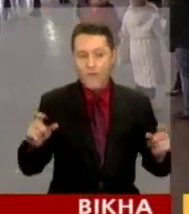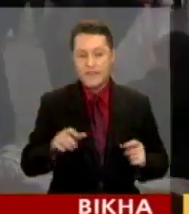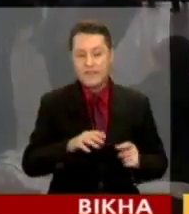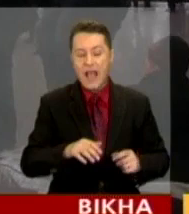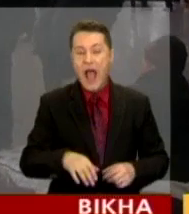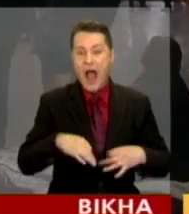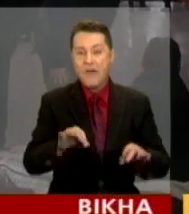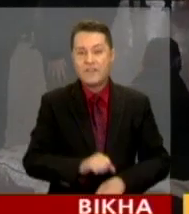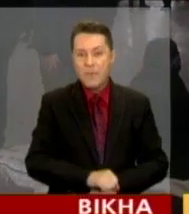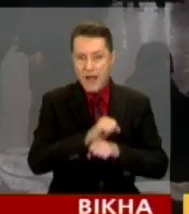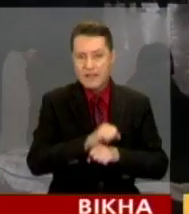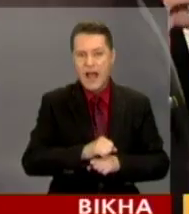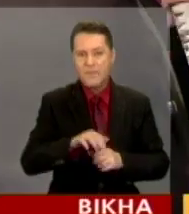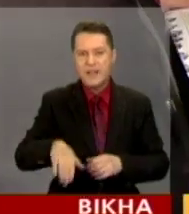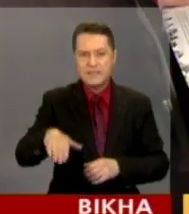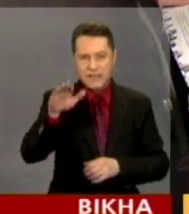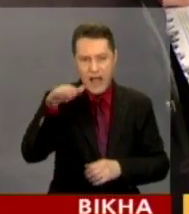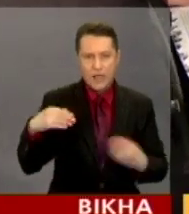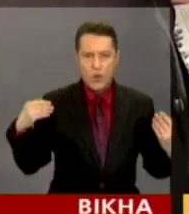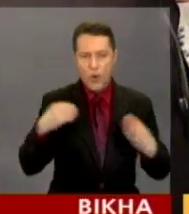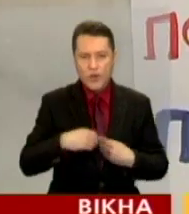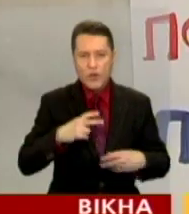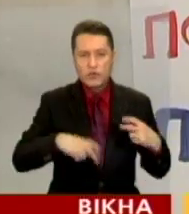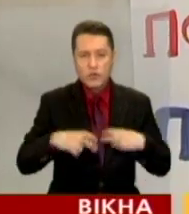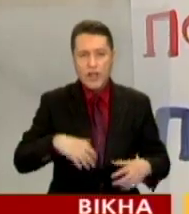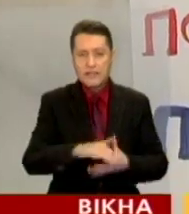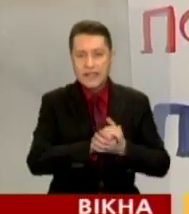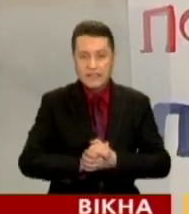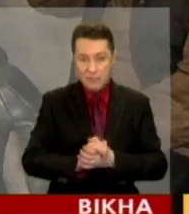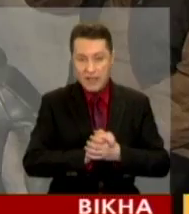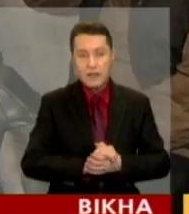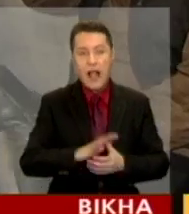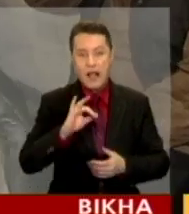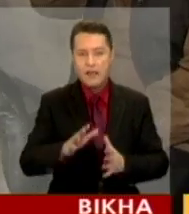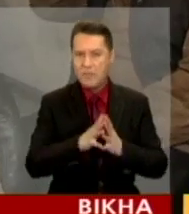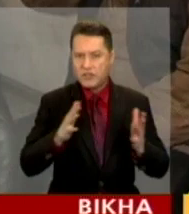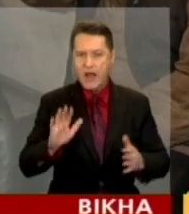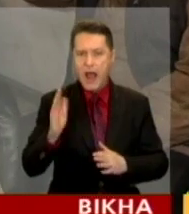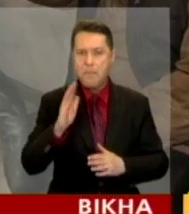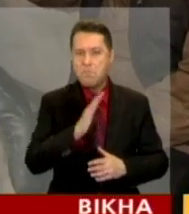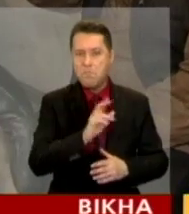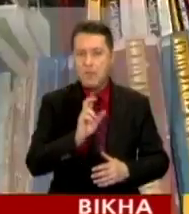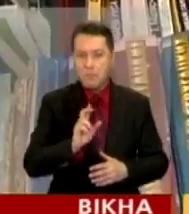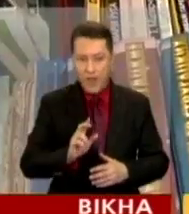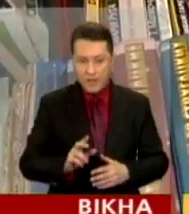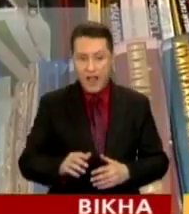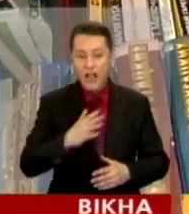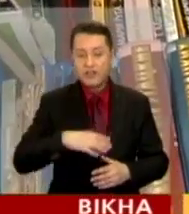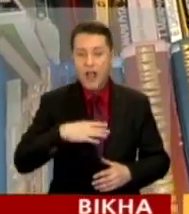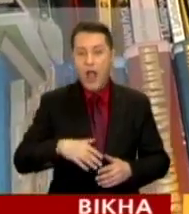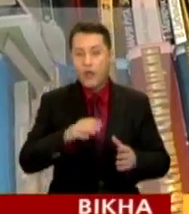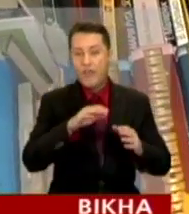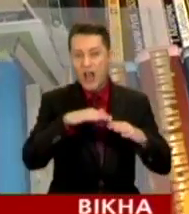афганців, великий склад одягу, студентська спілка і солідна бібліотека. Завтра чекають на шкафи, аби бійці